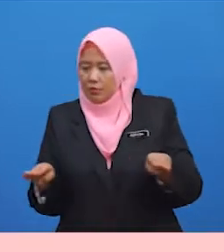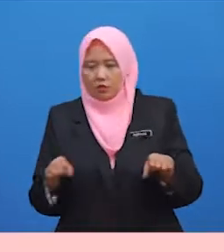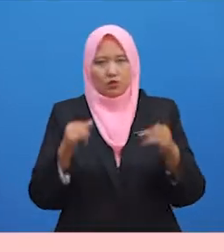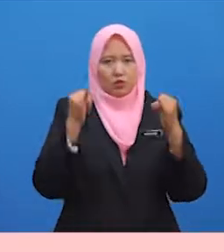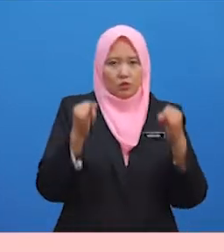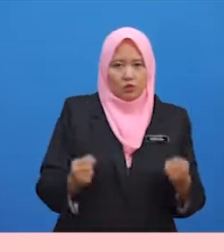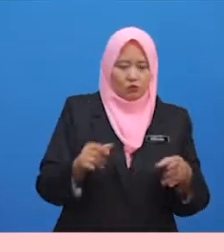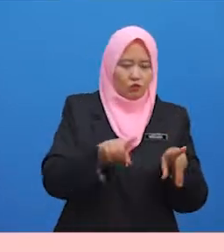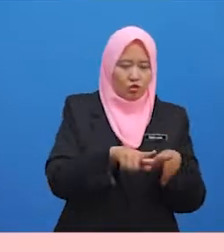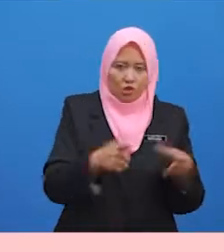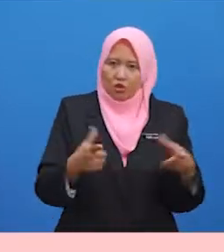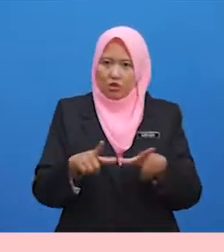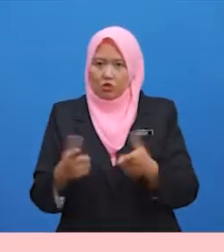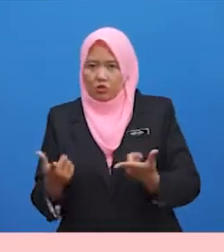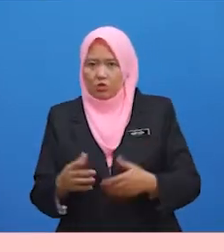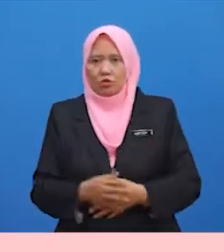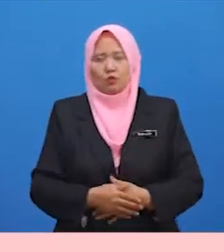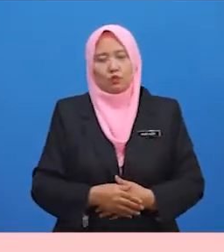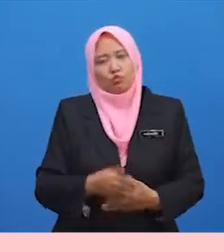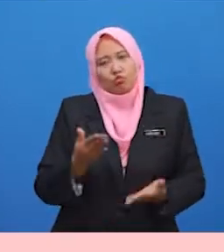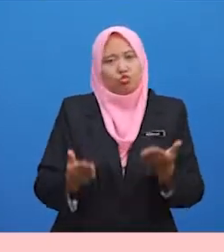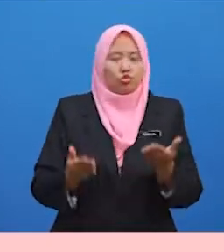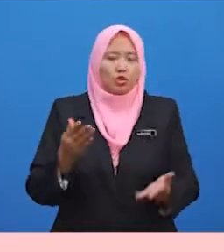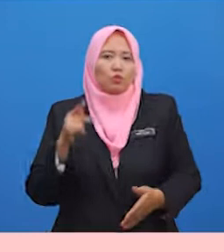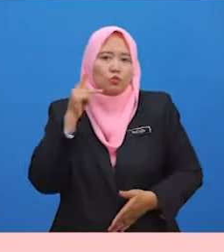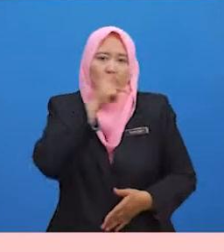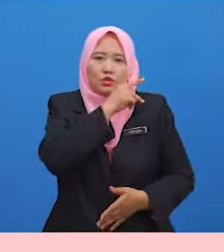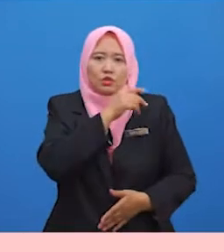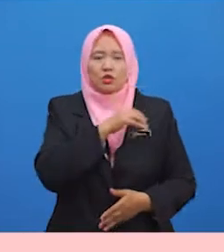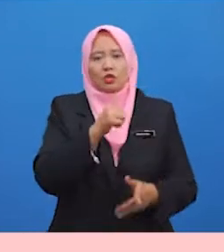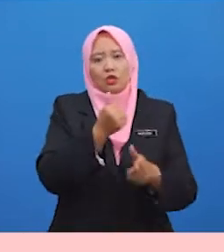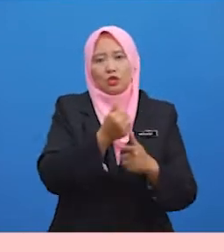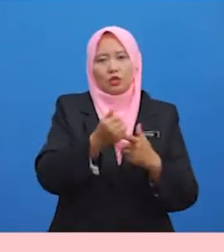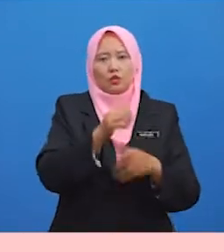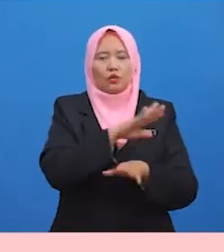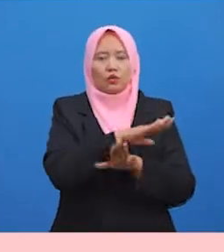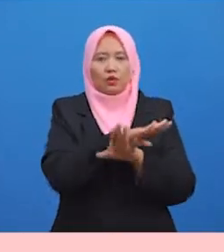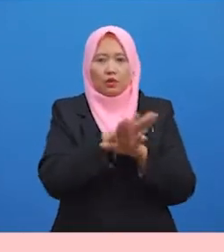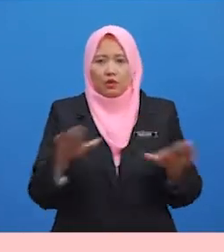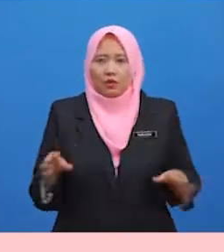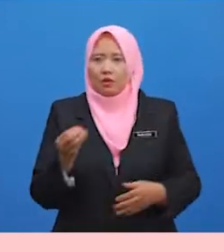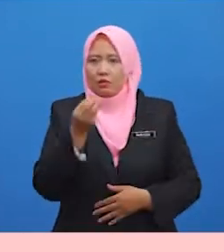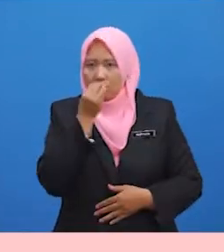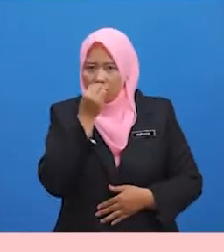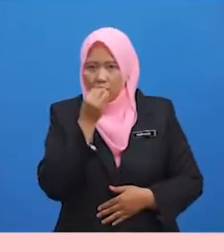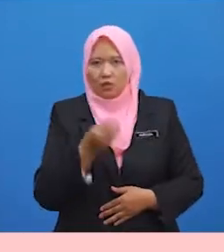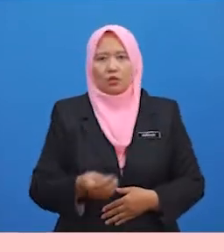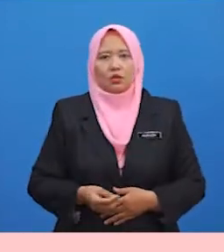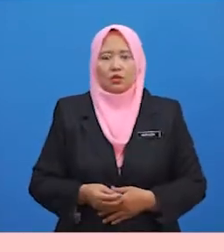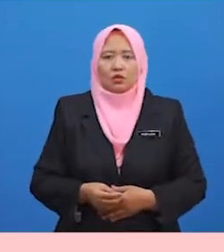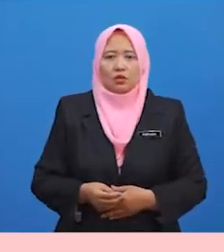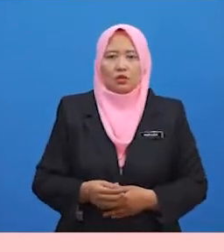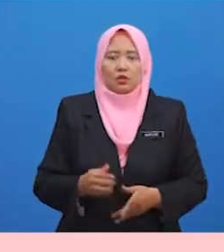Hipoglisemia boleh terjadi disebabkan oleh berpuasa atau tidak mengambil makanan, melakukan kegiatan atau aktiviti